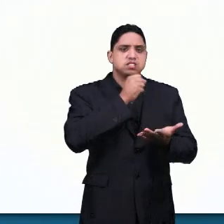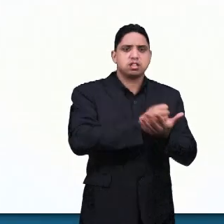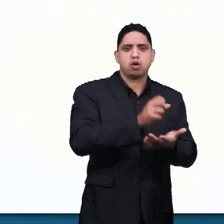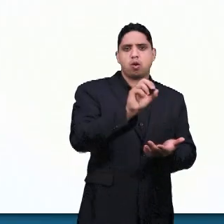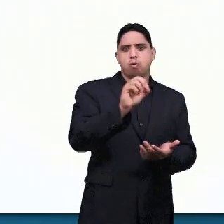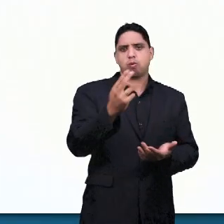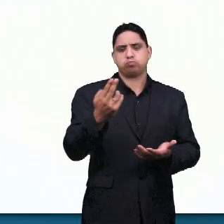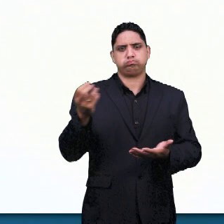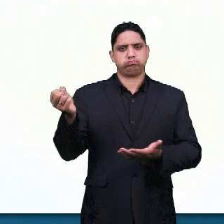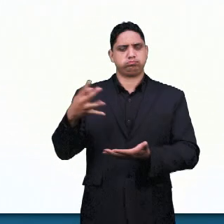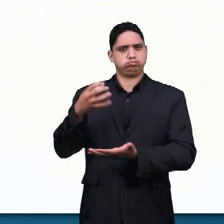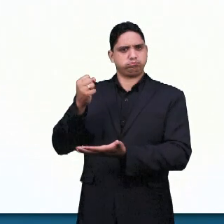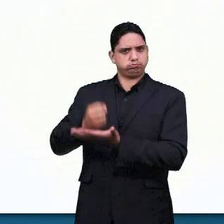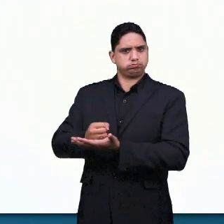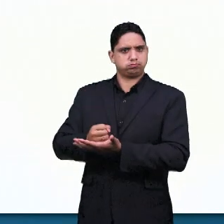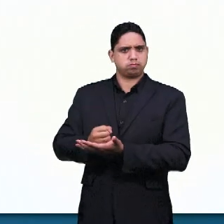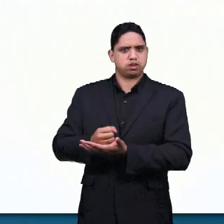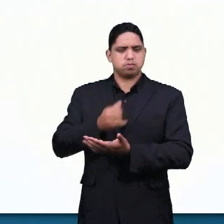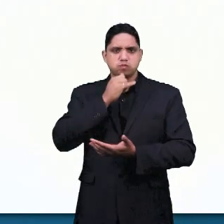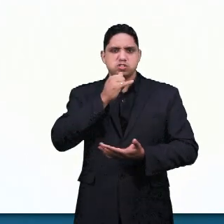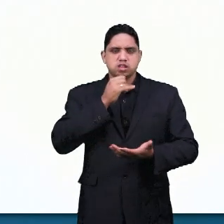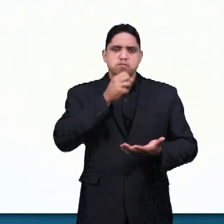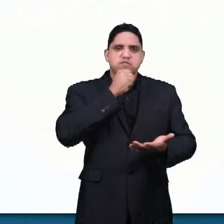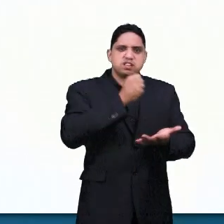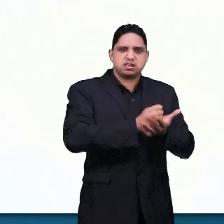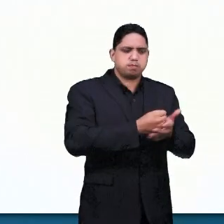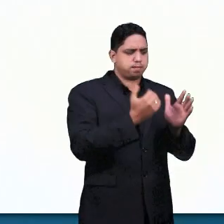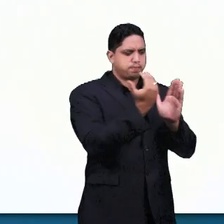l'Ancien Testament. Vous pouvez même séparer l'Ancien Testament,